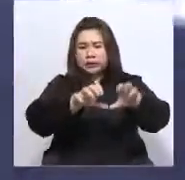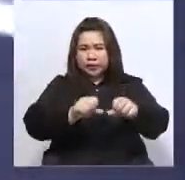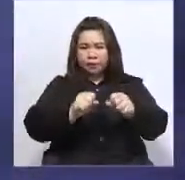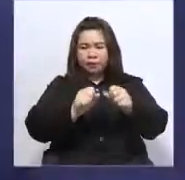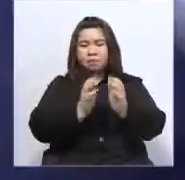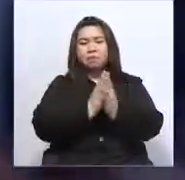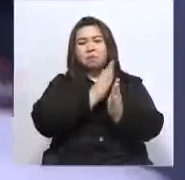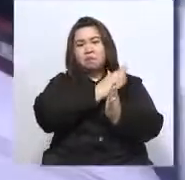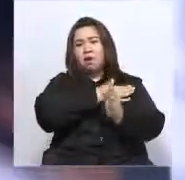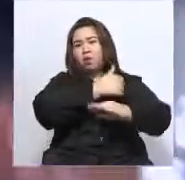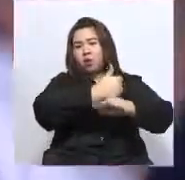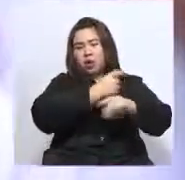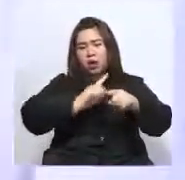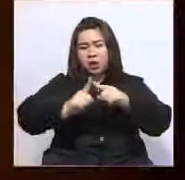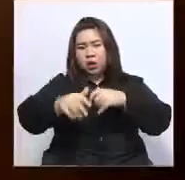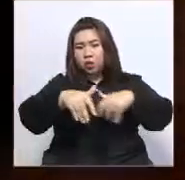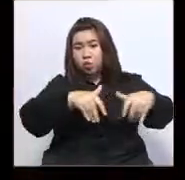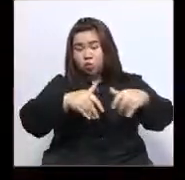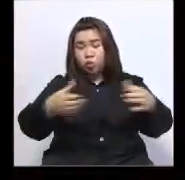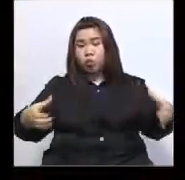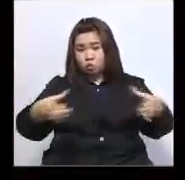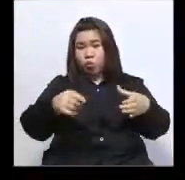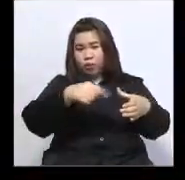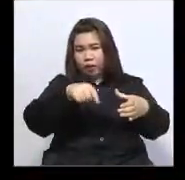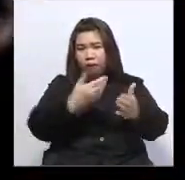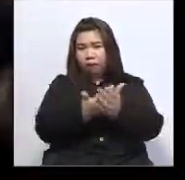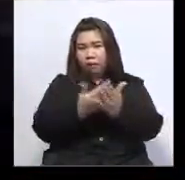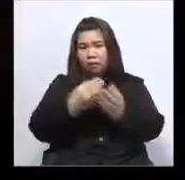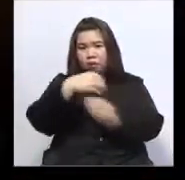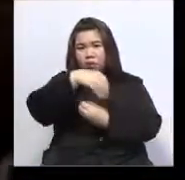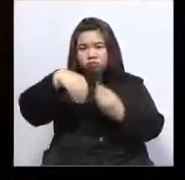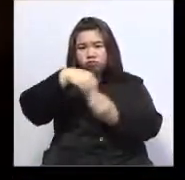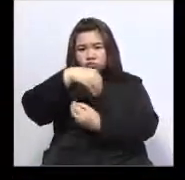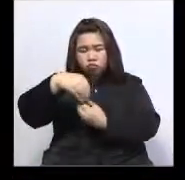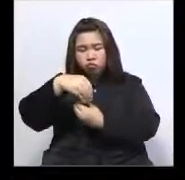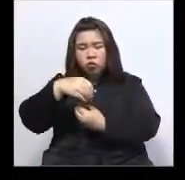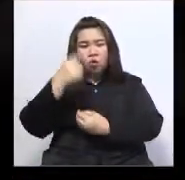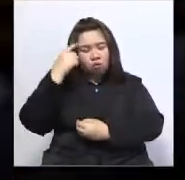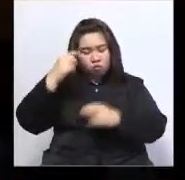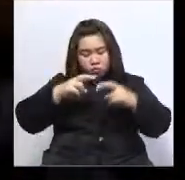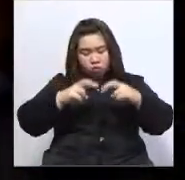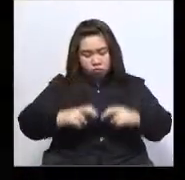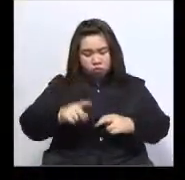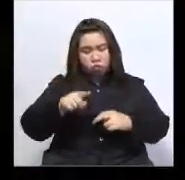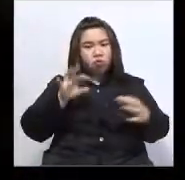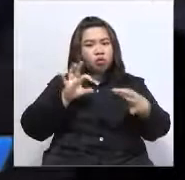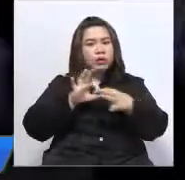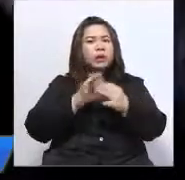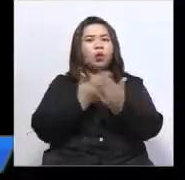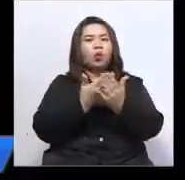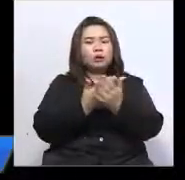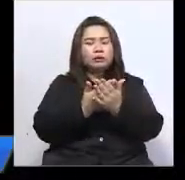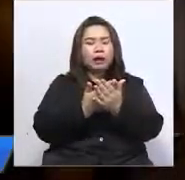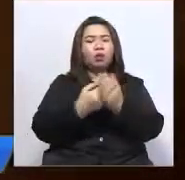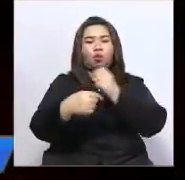ผู้ใหญ่และคารวาสตามหมายจับข้อหาร่วมกันฟอกเงินนะคะหลังสืบทราบว่าทั้งหมดมีส่วนเกี่ยวข้องกับคดีทุจริตเงินทอนวัดทั้ง4แ